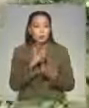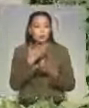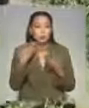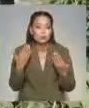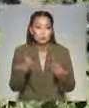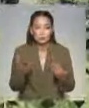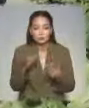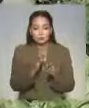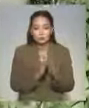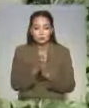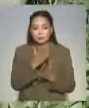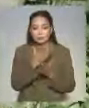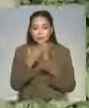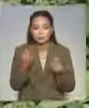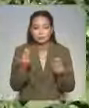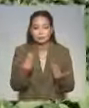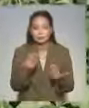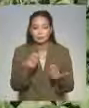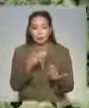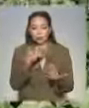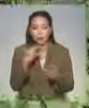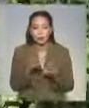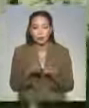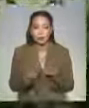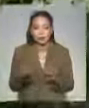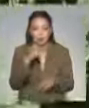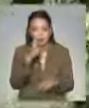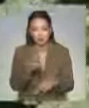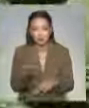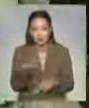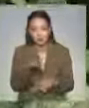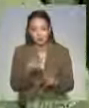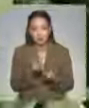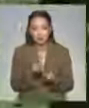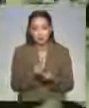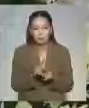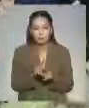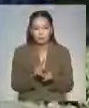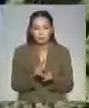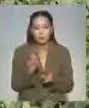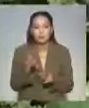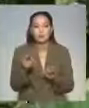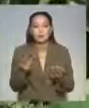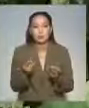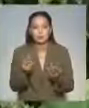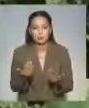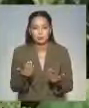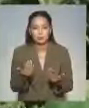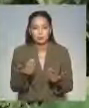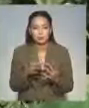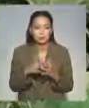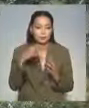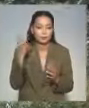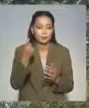мынандай болып атыр мысалы. Қанша расход жіберіп атық бұл жерге? Мен қараңыздар мына. Бәрі өліп. Қанша расход? Оны кім көтереді расход? Шаруалар